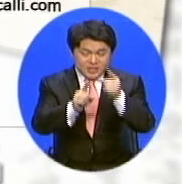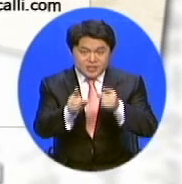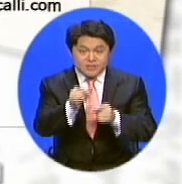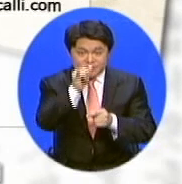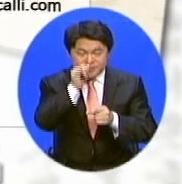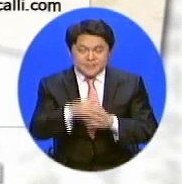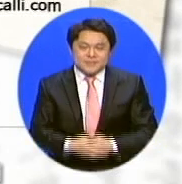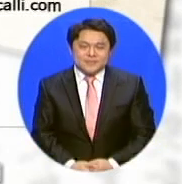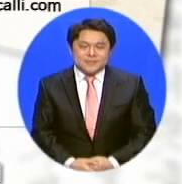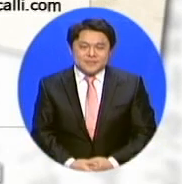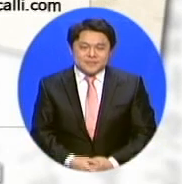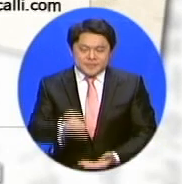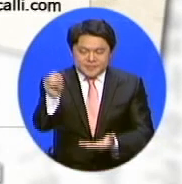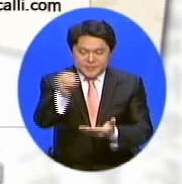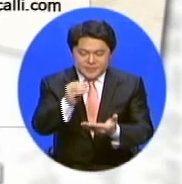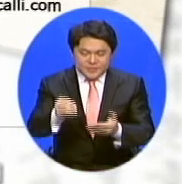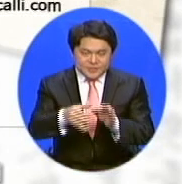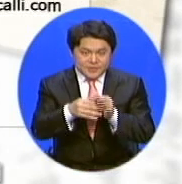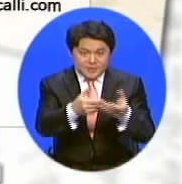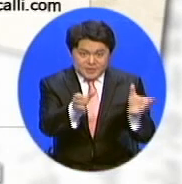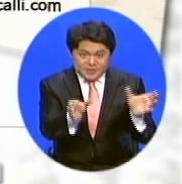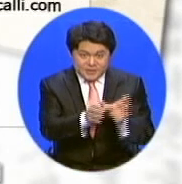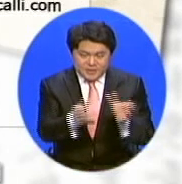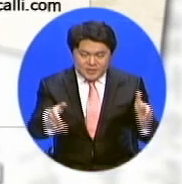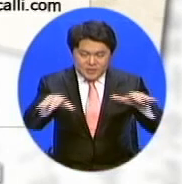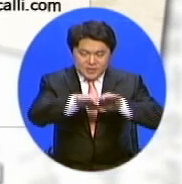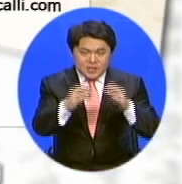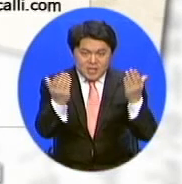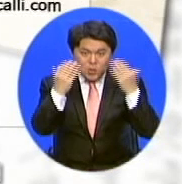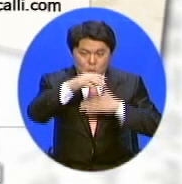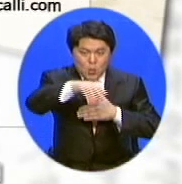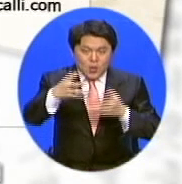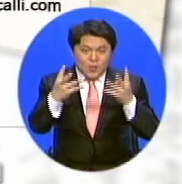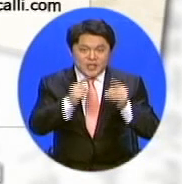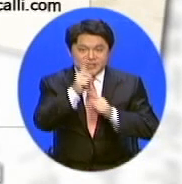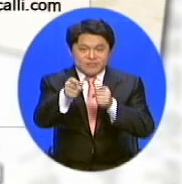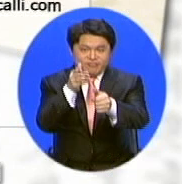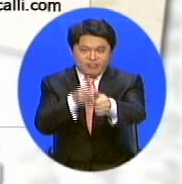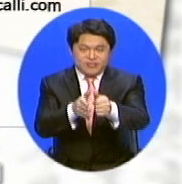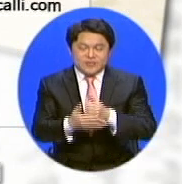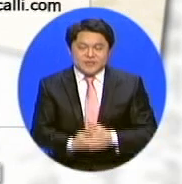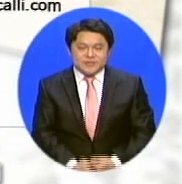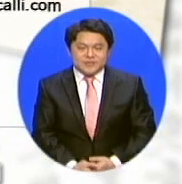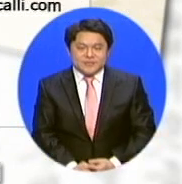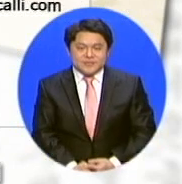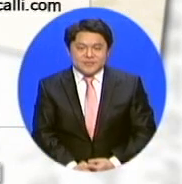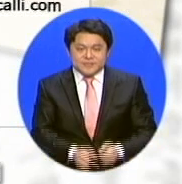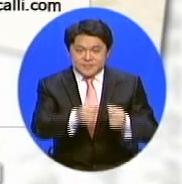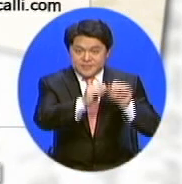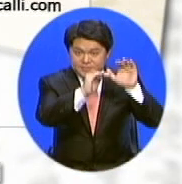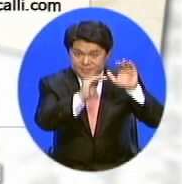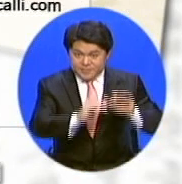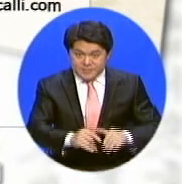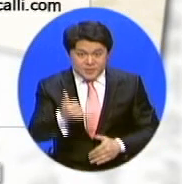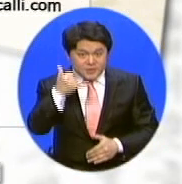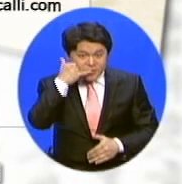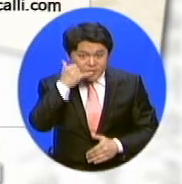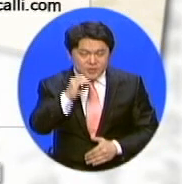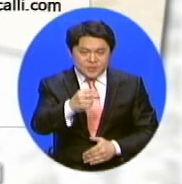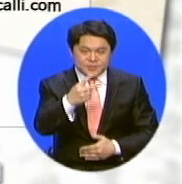받습니다. 서해 예술 관련 단체나 기관, 학교 등에 많은 신청 바랍니다. 자세한 내용은 전화